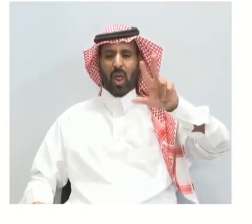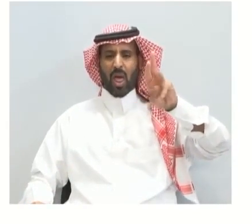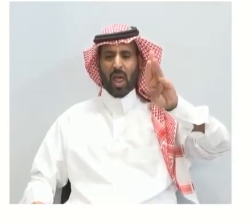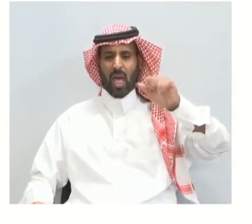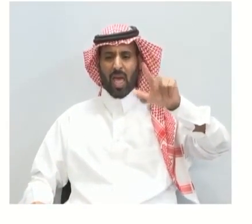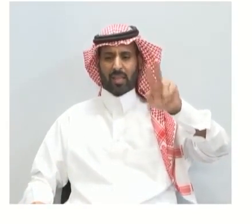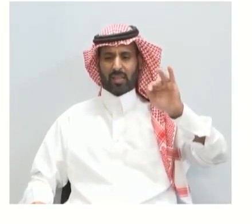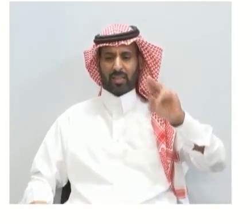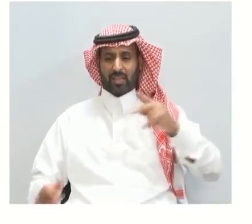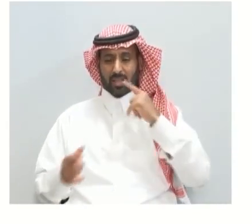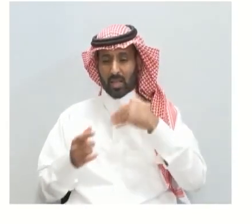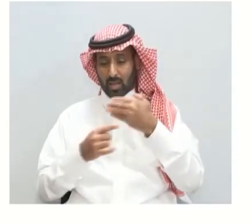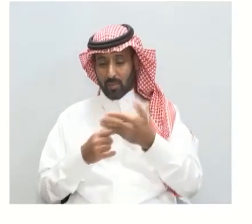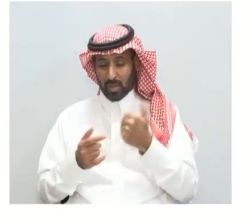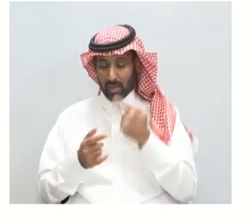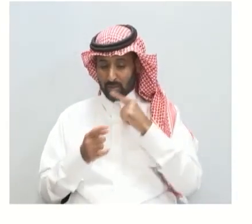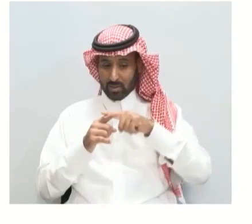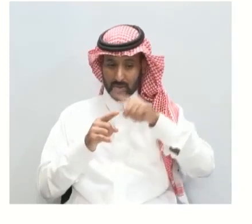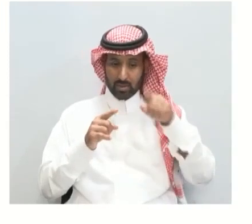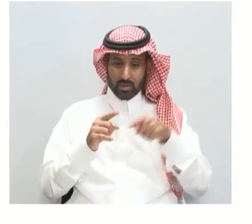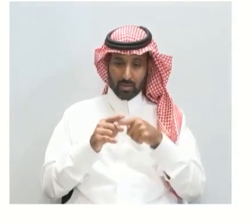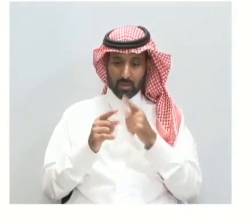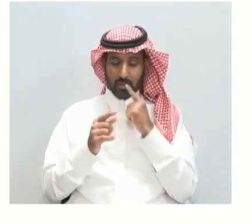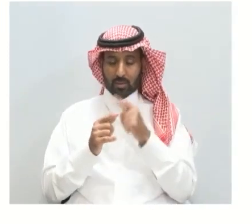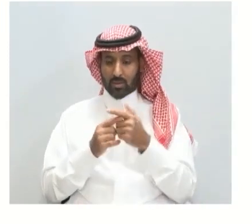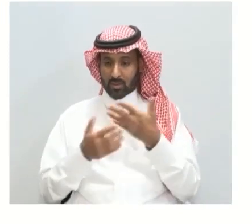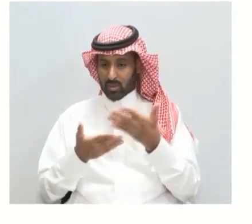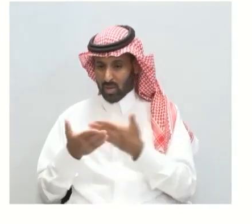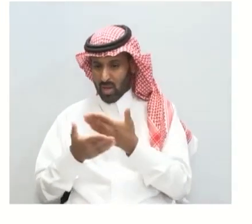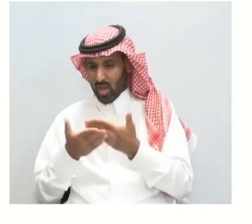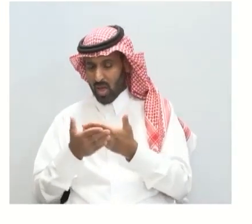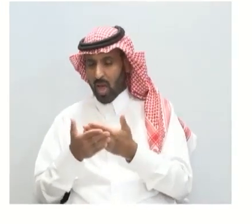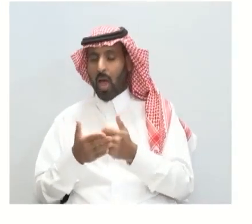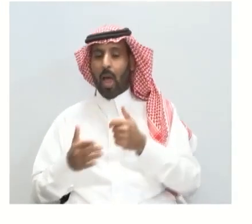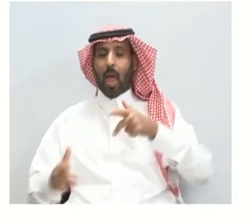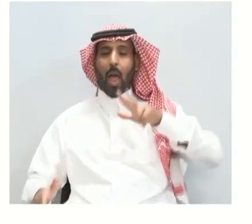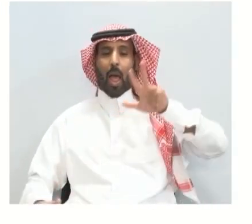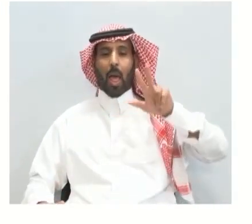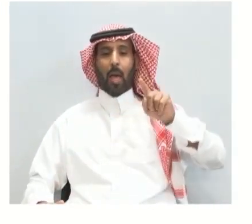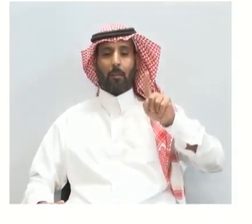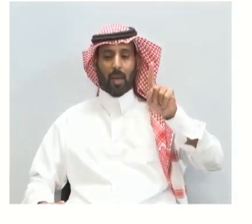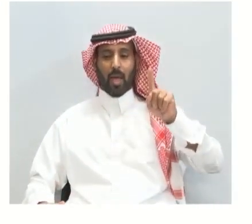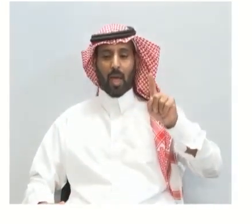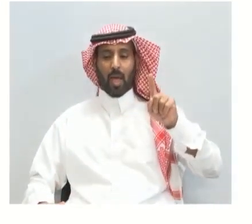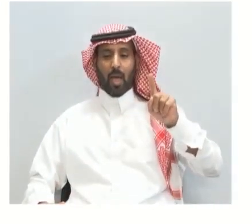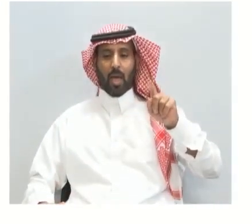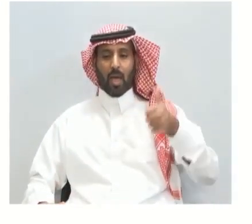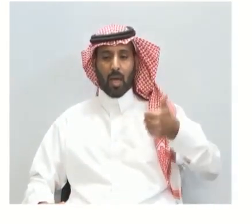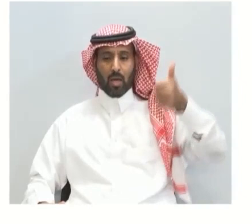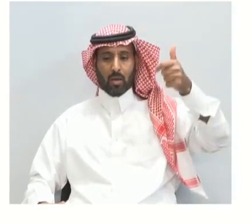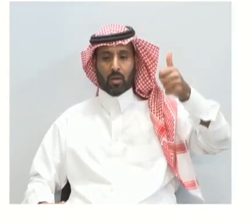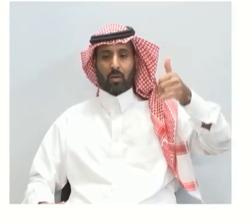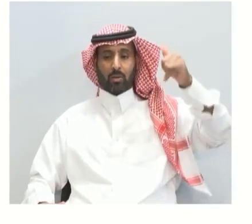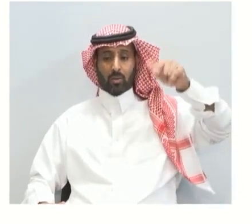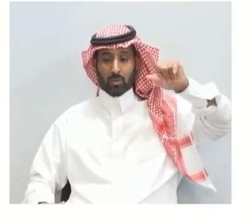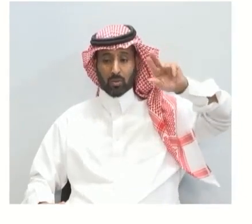الثلاثي قبل ان تبدا حلقه كريبس يتفاعل البيروفيت مع مرافق انزيم كو اي او مرافق